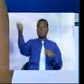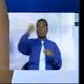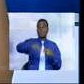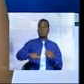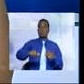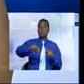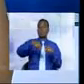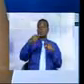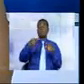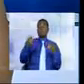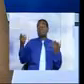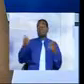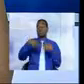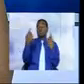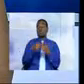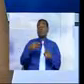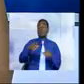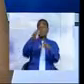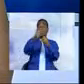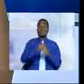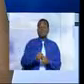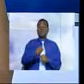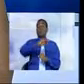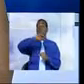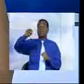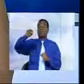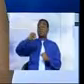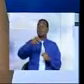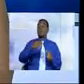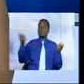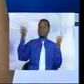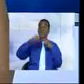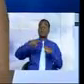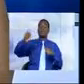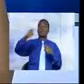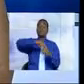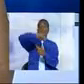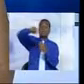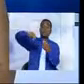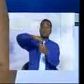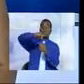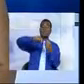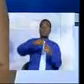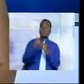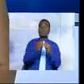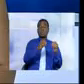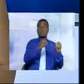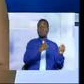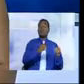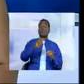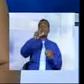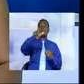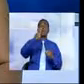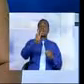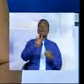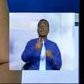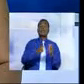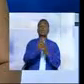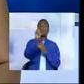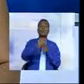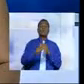parti ou coalition n'a obtenu la majorité absolue lors du premier tour de ces élections organisées le 24 novembre dernier.